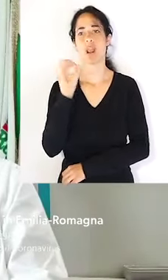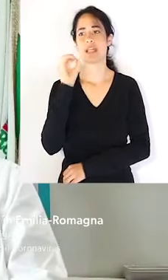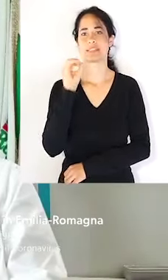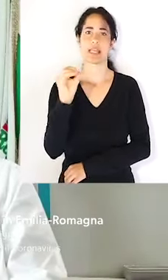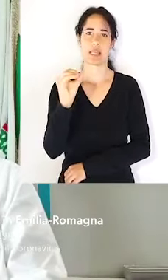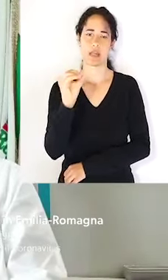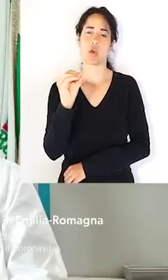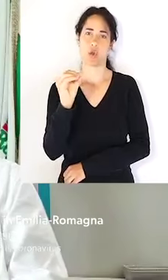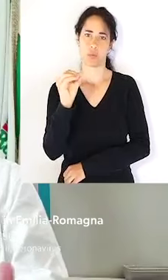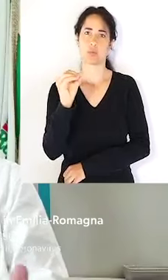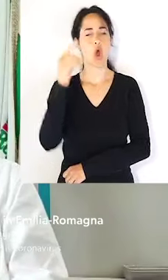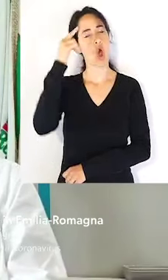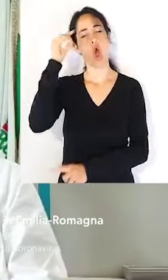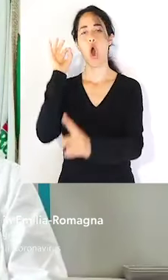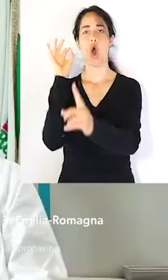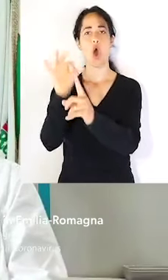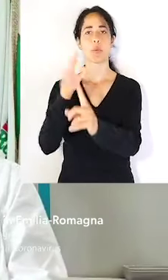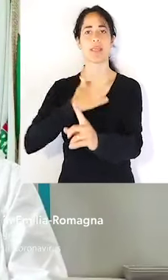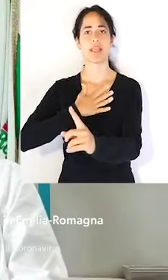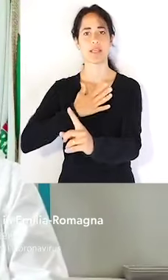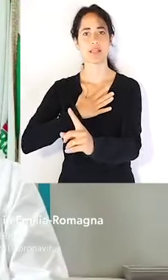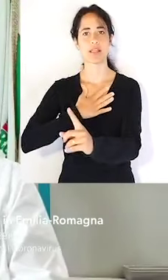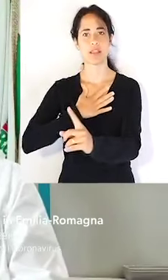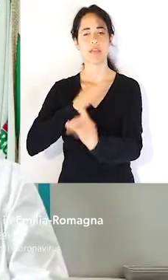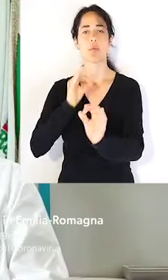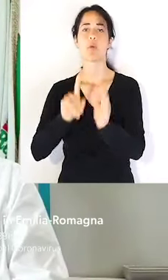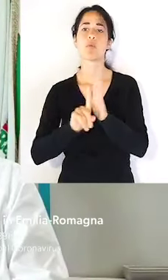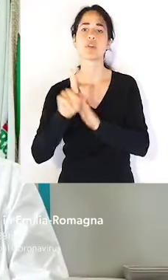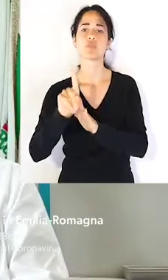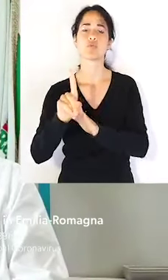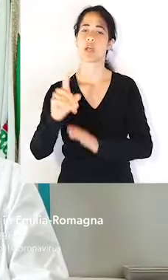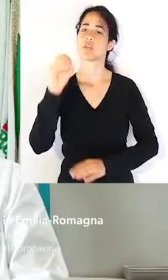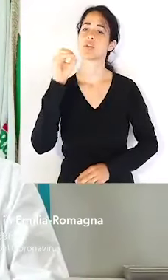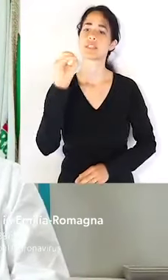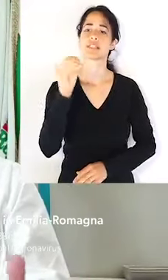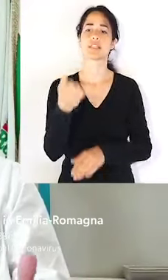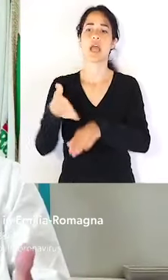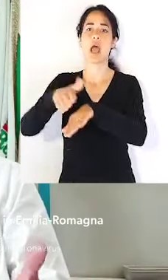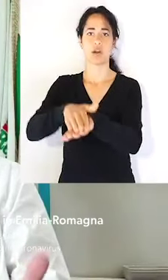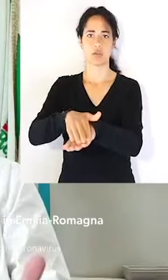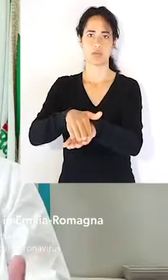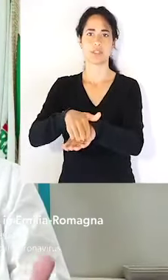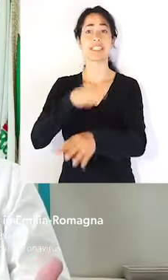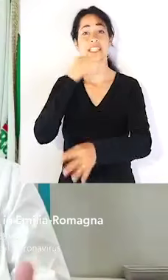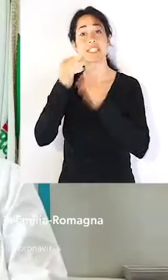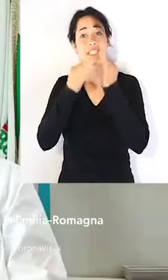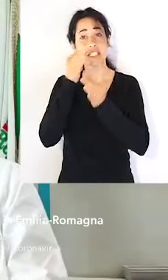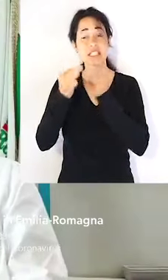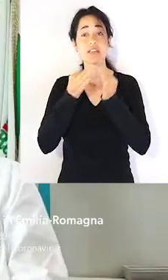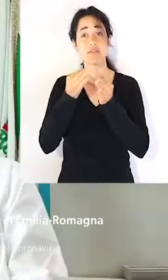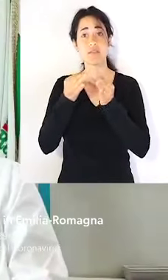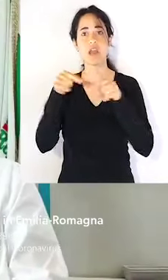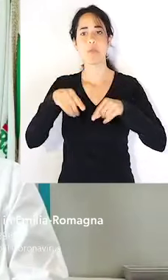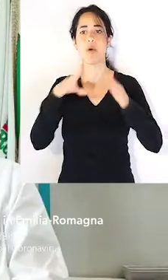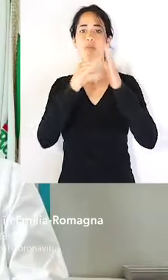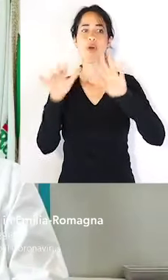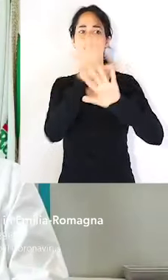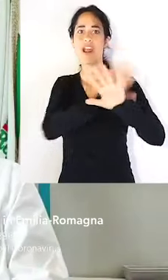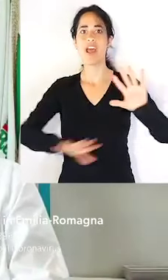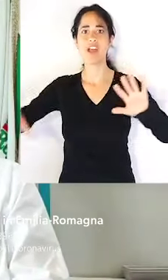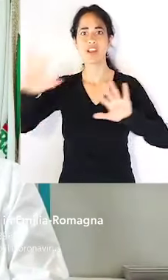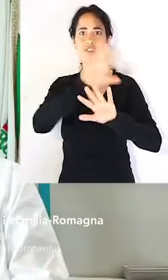deceduti. Noi dobbiamo arrivare a ottenere questo risultato perché significa appunto che In